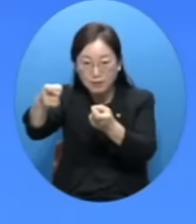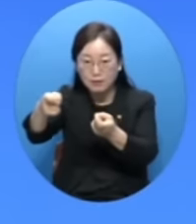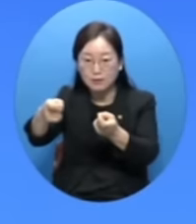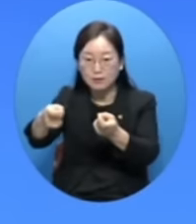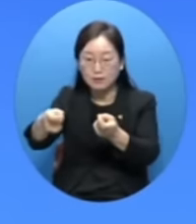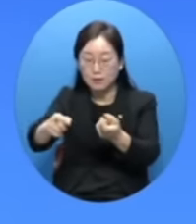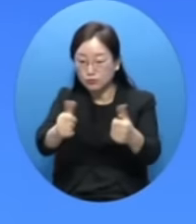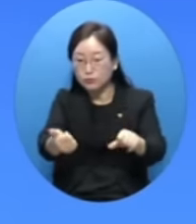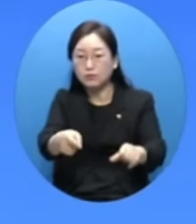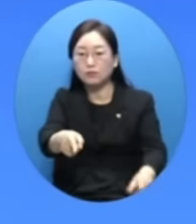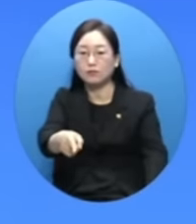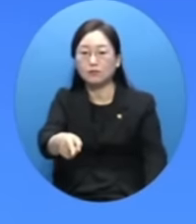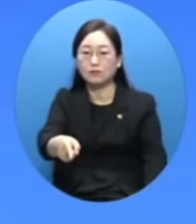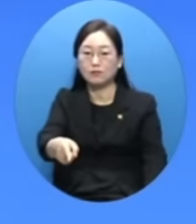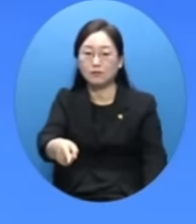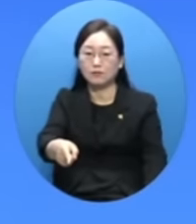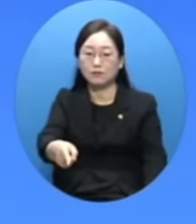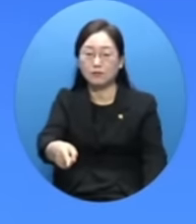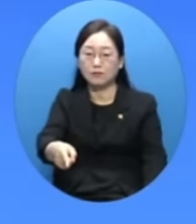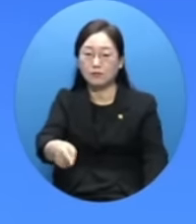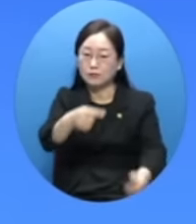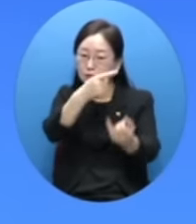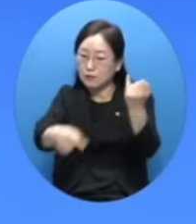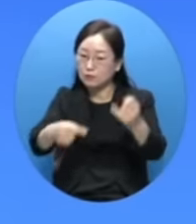나와서 그게 됐는데